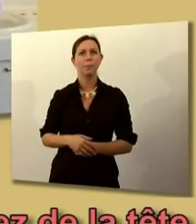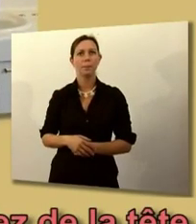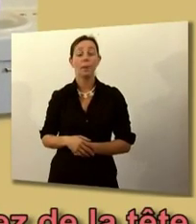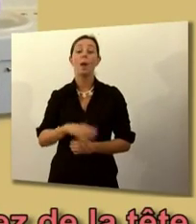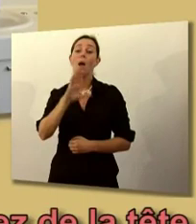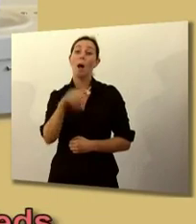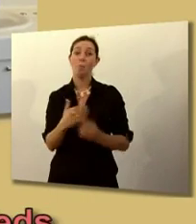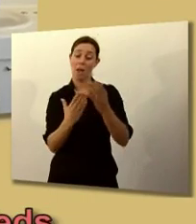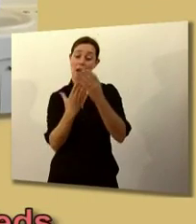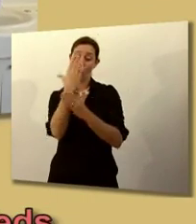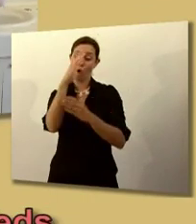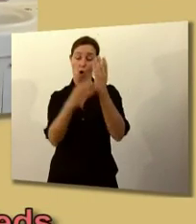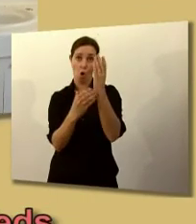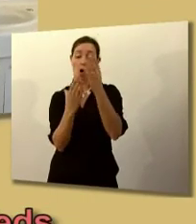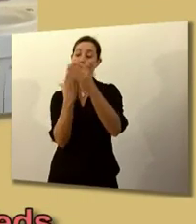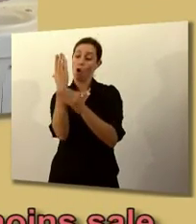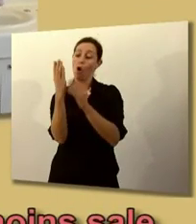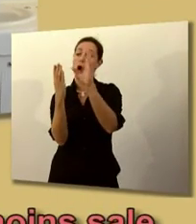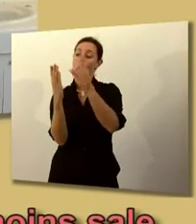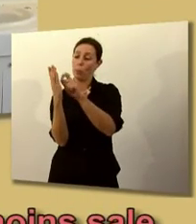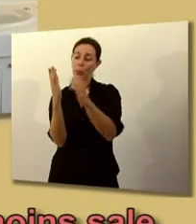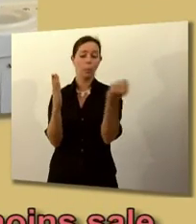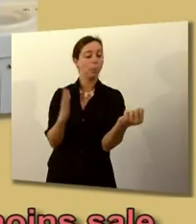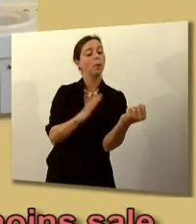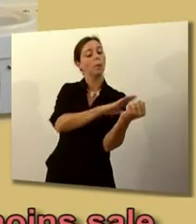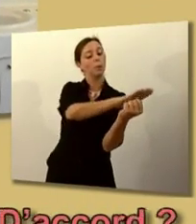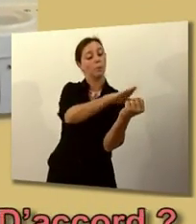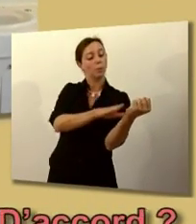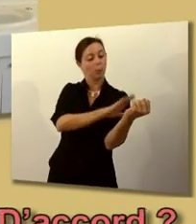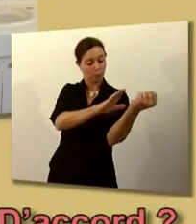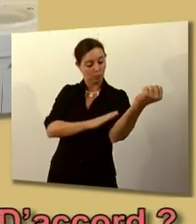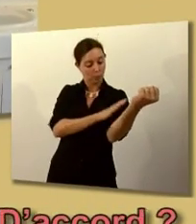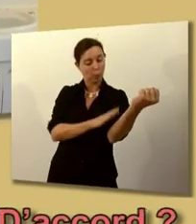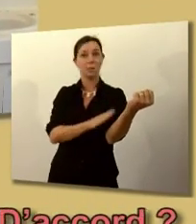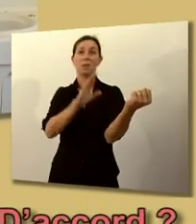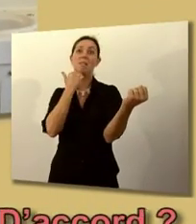la tête vers les pieds. Toujours du moins sale vers le plus sale.